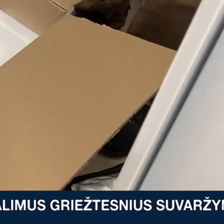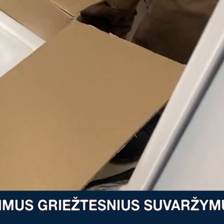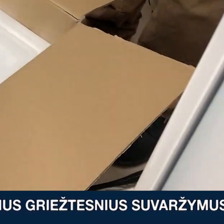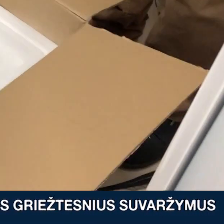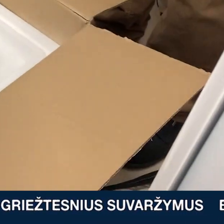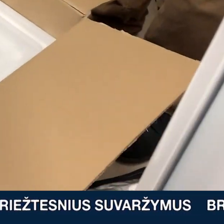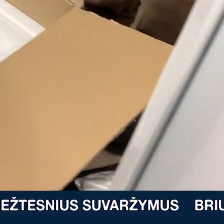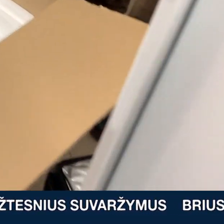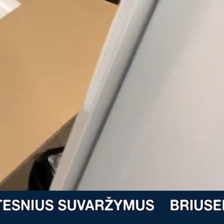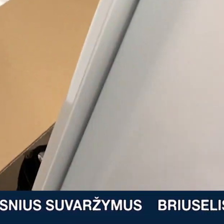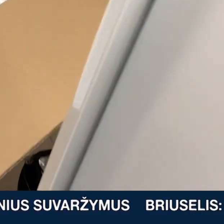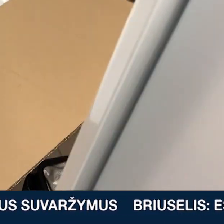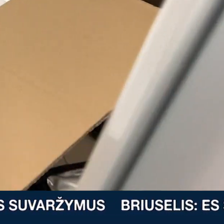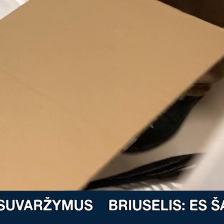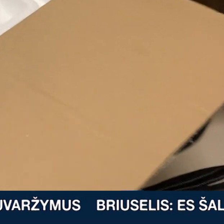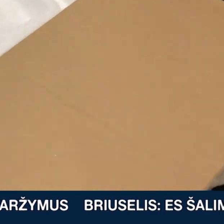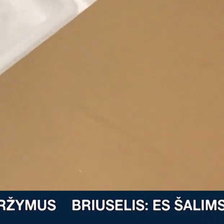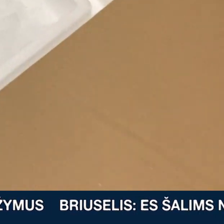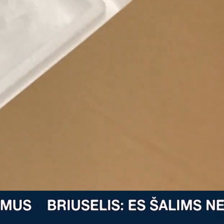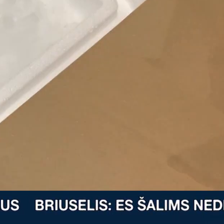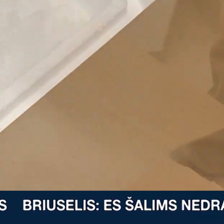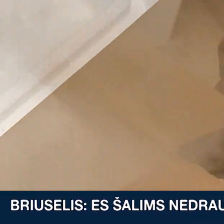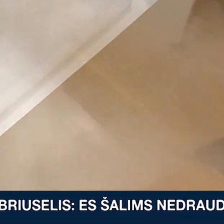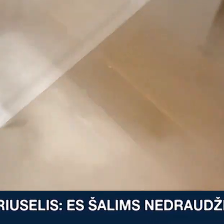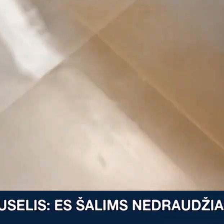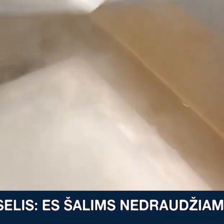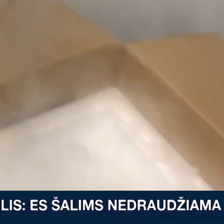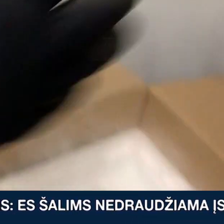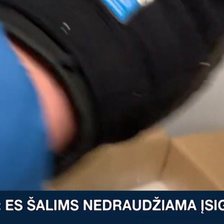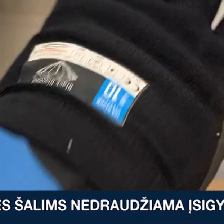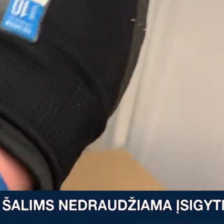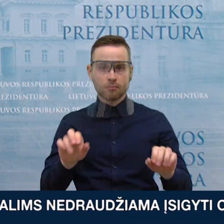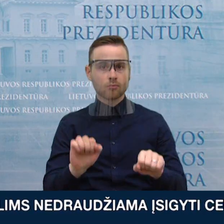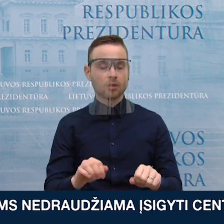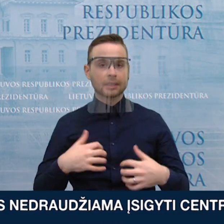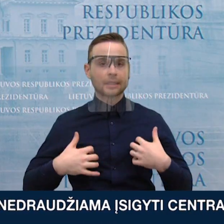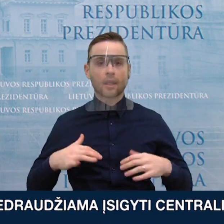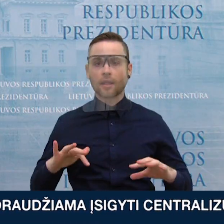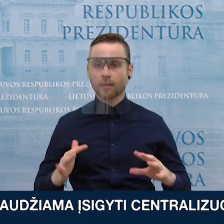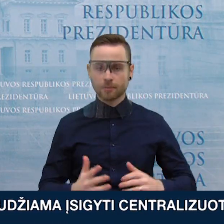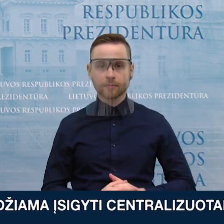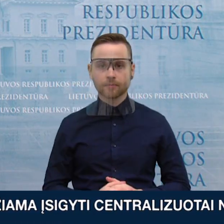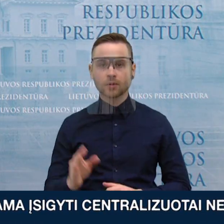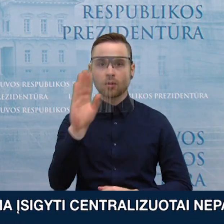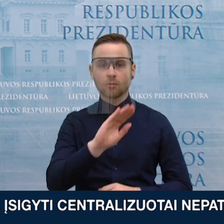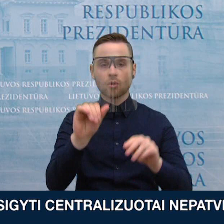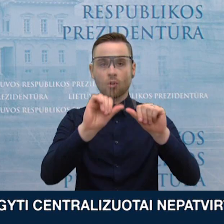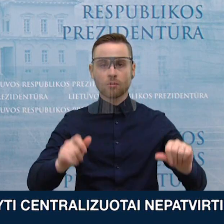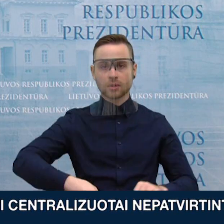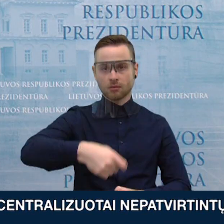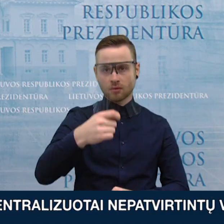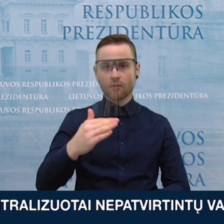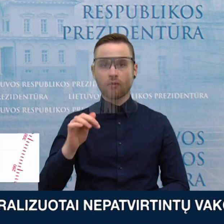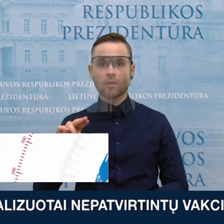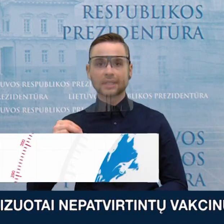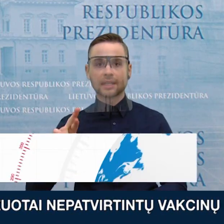COVID-19 vakcinos dozių, leisinčių iki vasaros paskiepyti 2/3 Lietuvos. Europos komisijos prezidentė ponia von der